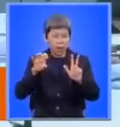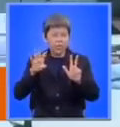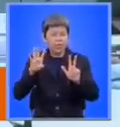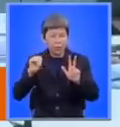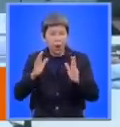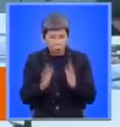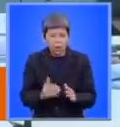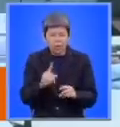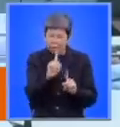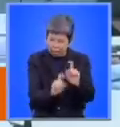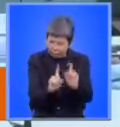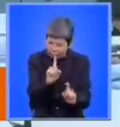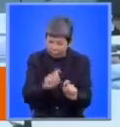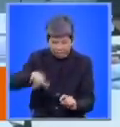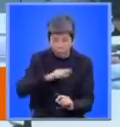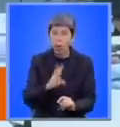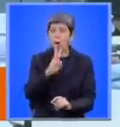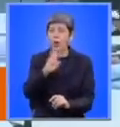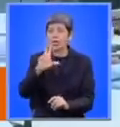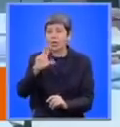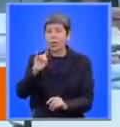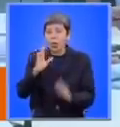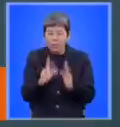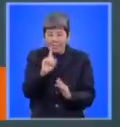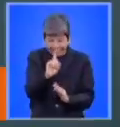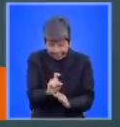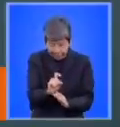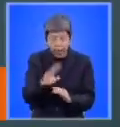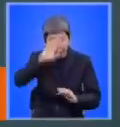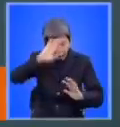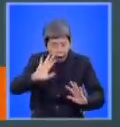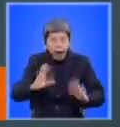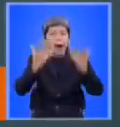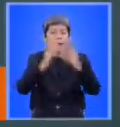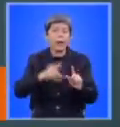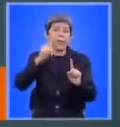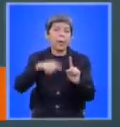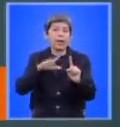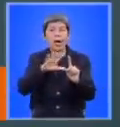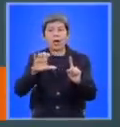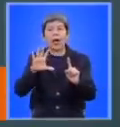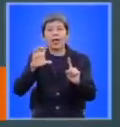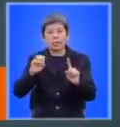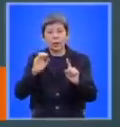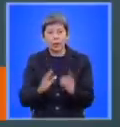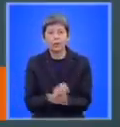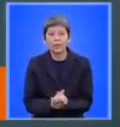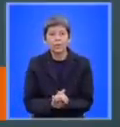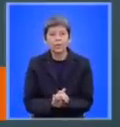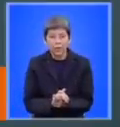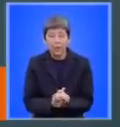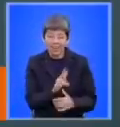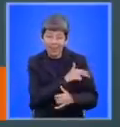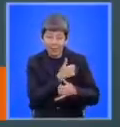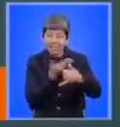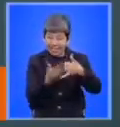31,440 รายมีผู้เสียชีวิตทั้งหมด638รายรักษาหายแล้วกลับบ้านได้ 1,550 รายค่ะขณะที่นาย